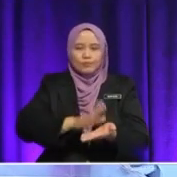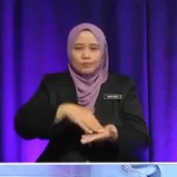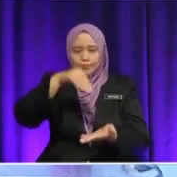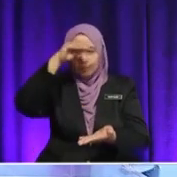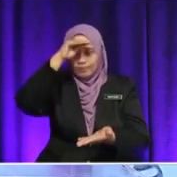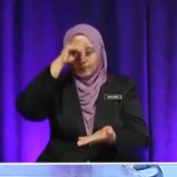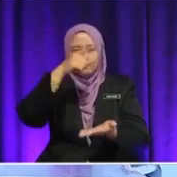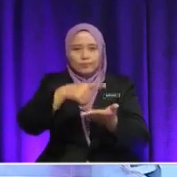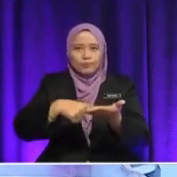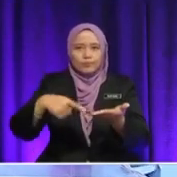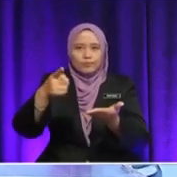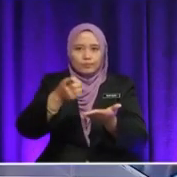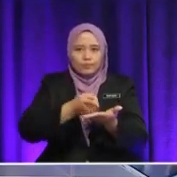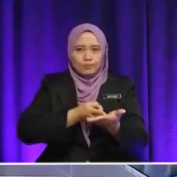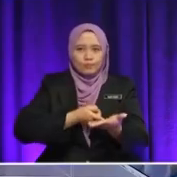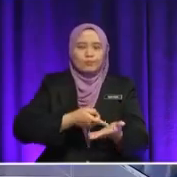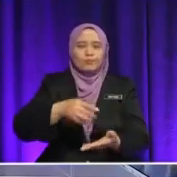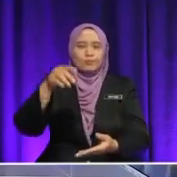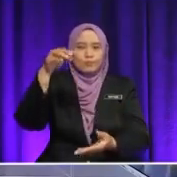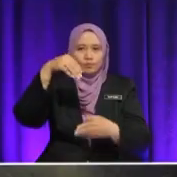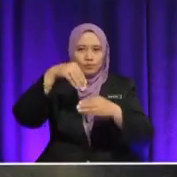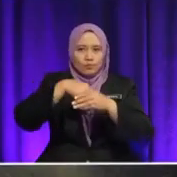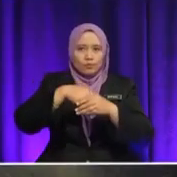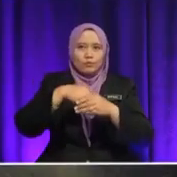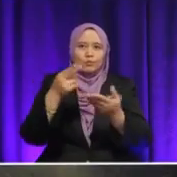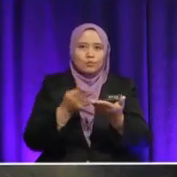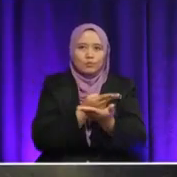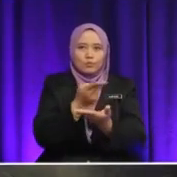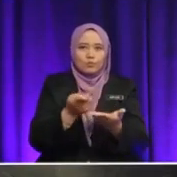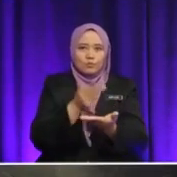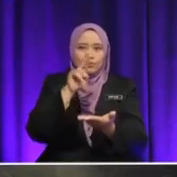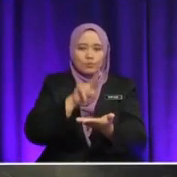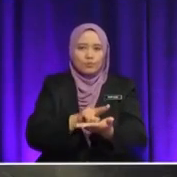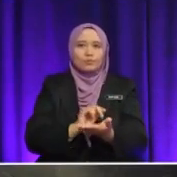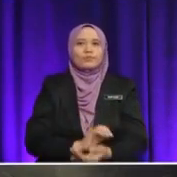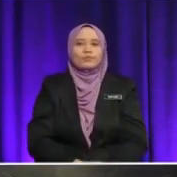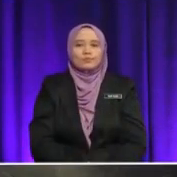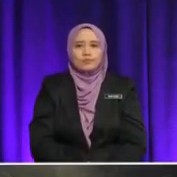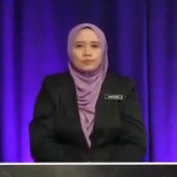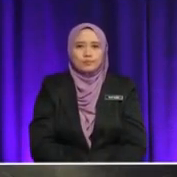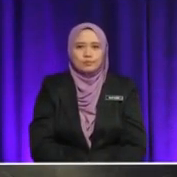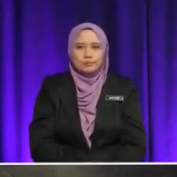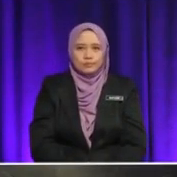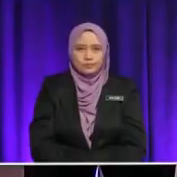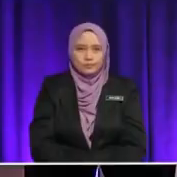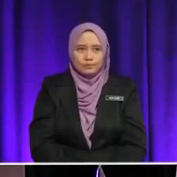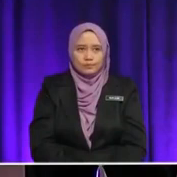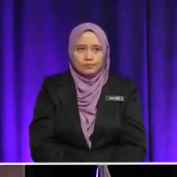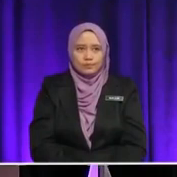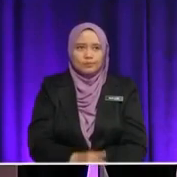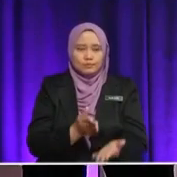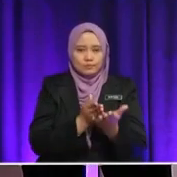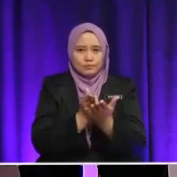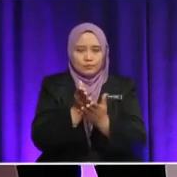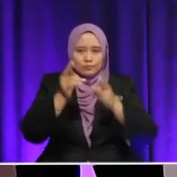dmulai kita bersama dengan cek gu Denny Siregar baik makasih teman sama Ayo kita teruskan